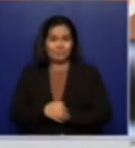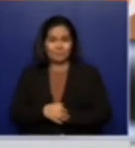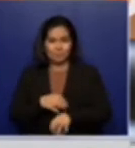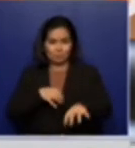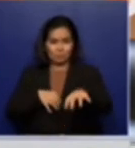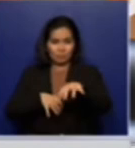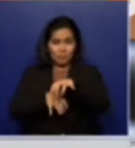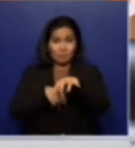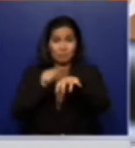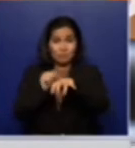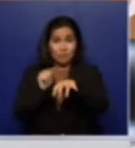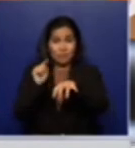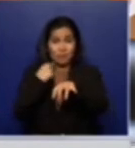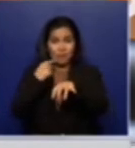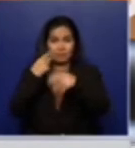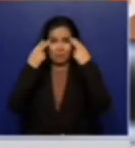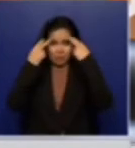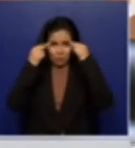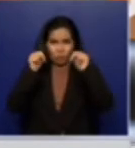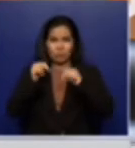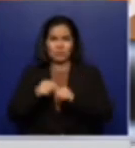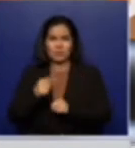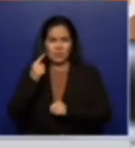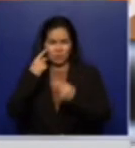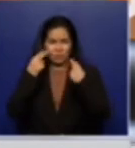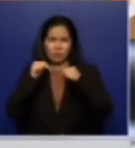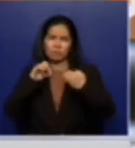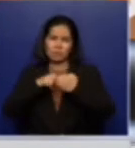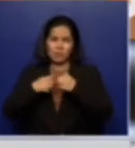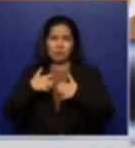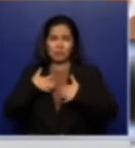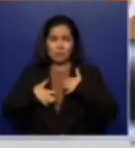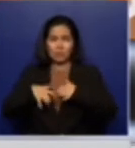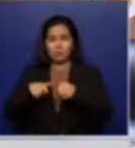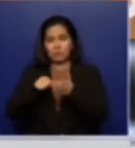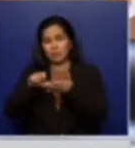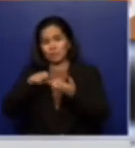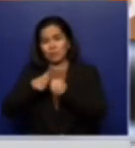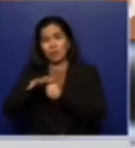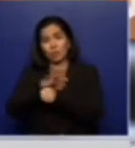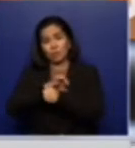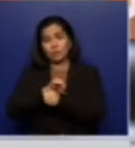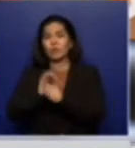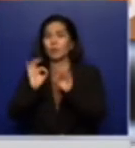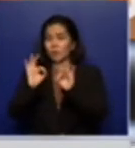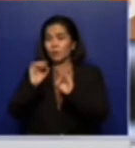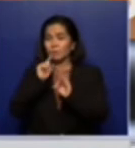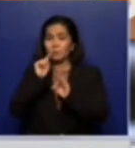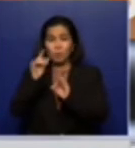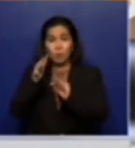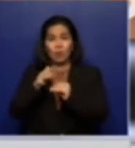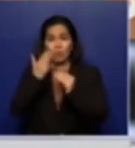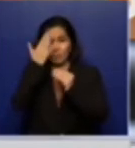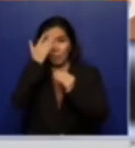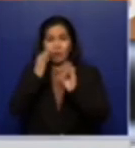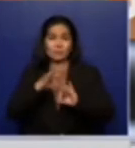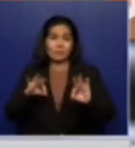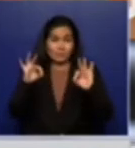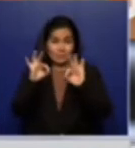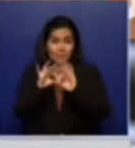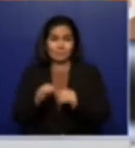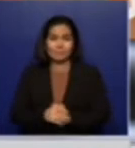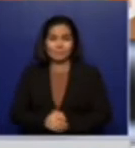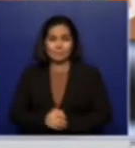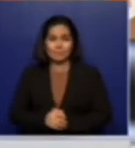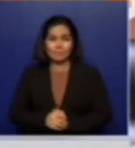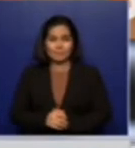นายกรัฐมนตรีท่านก็คงจะเดือดร้อนท่านเอาเงินไปใช้โควิดไม่ว่ากันเพราะความจำเป็นแต่ปราก